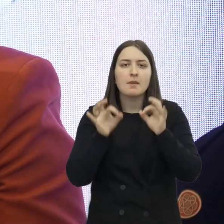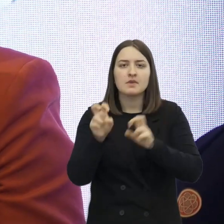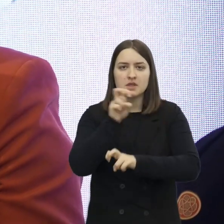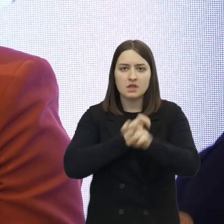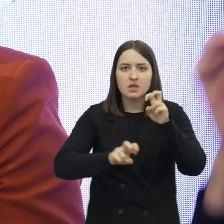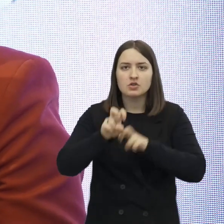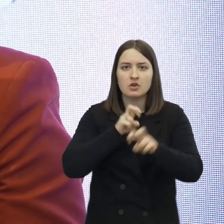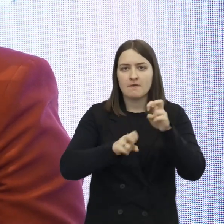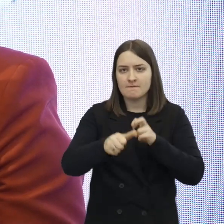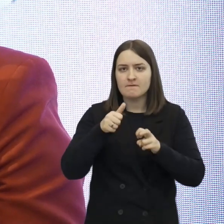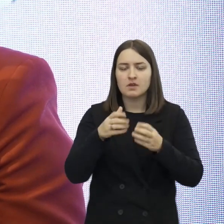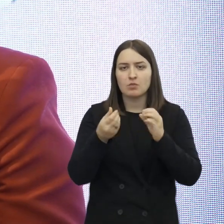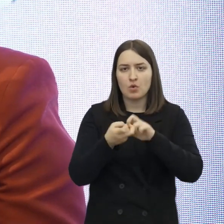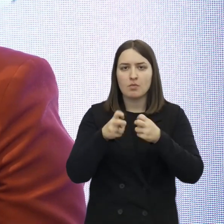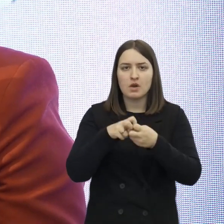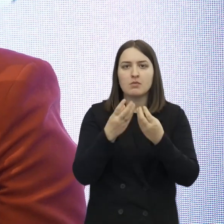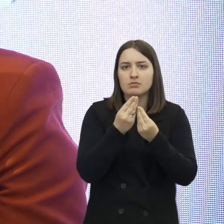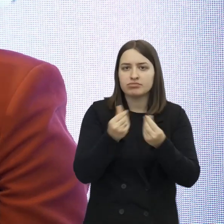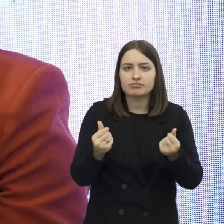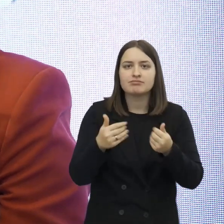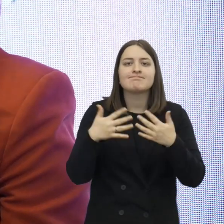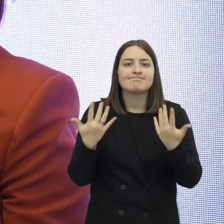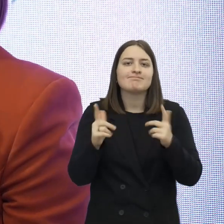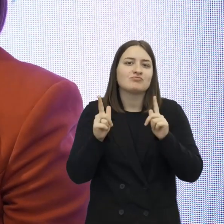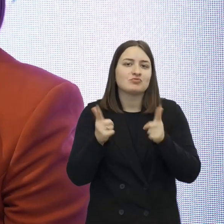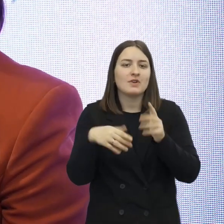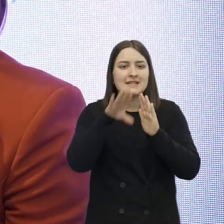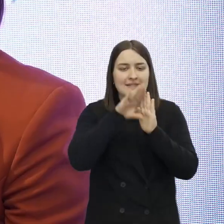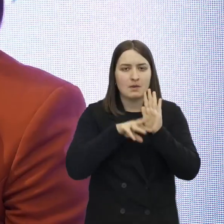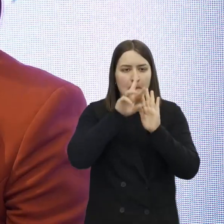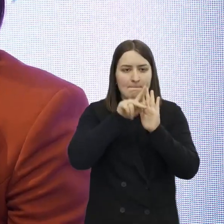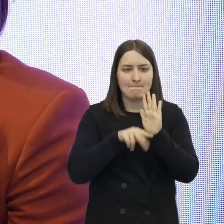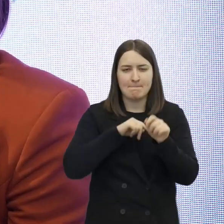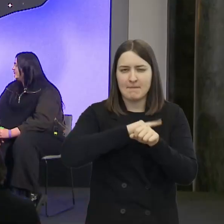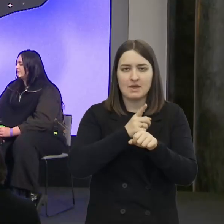Suprantat, kad įstatyminiai pokyčiai greitai neateis turbūt.